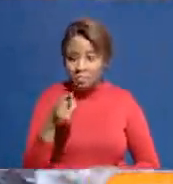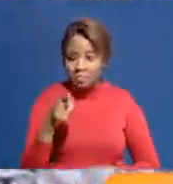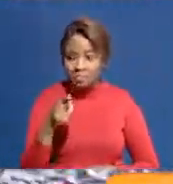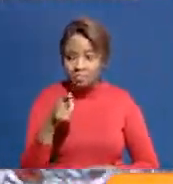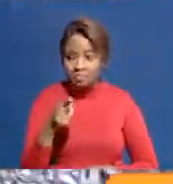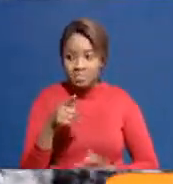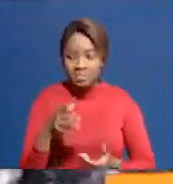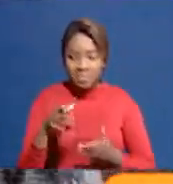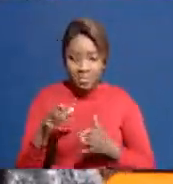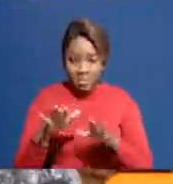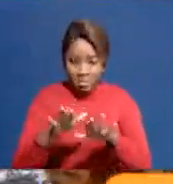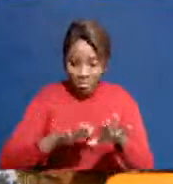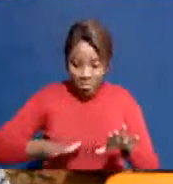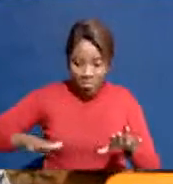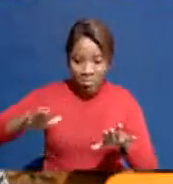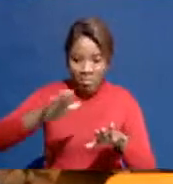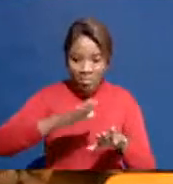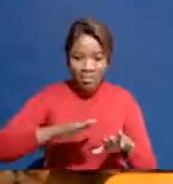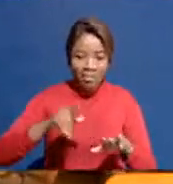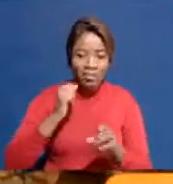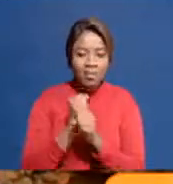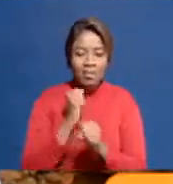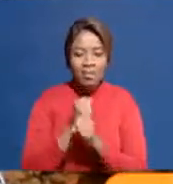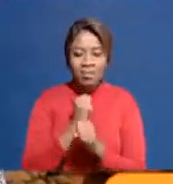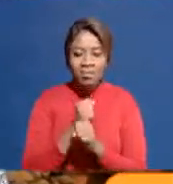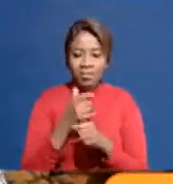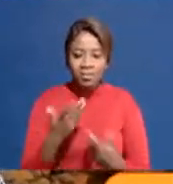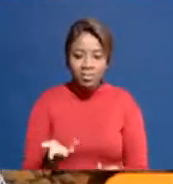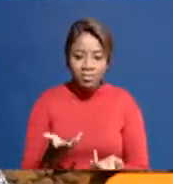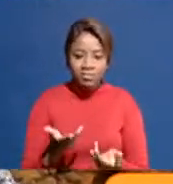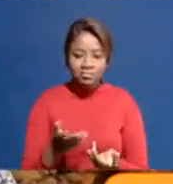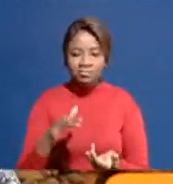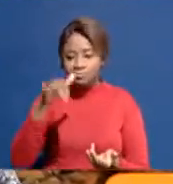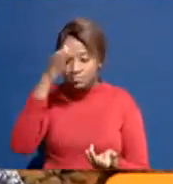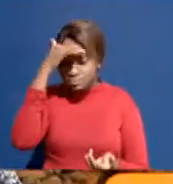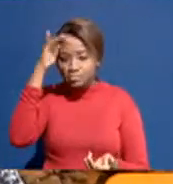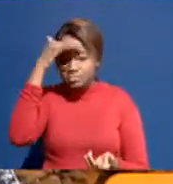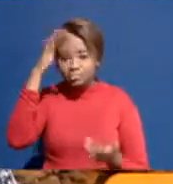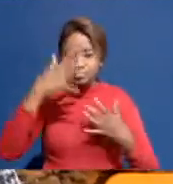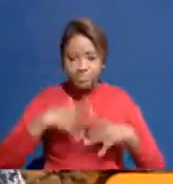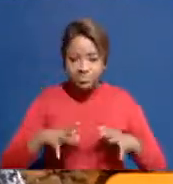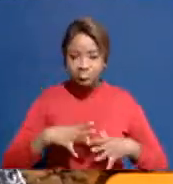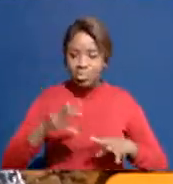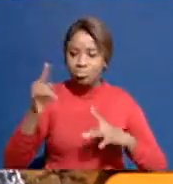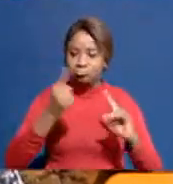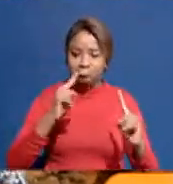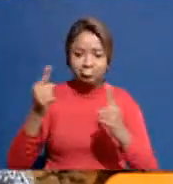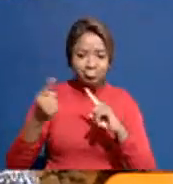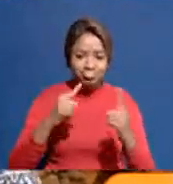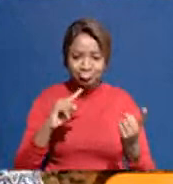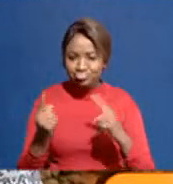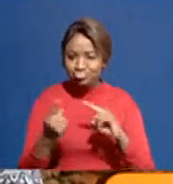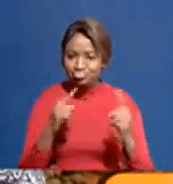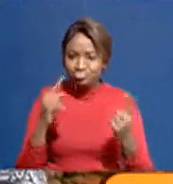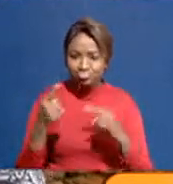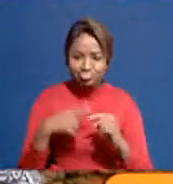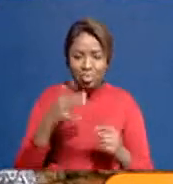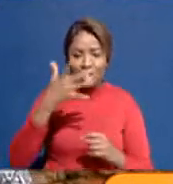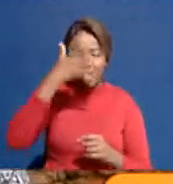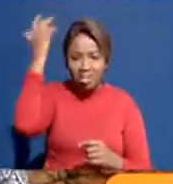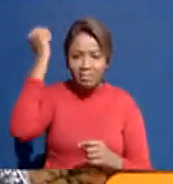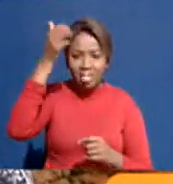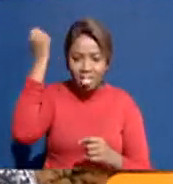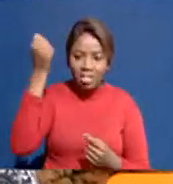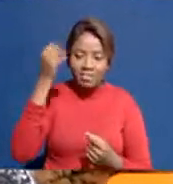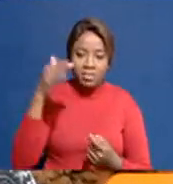ya boma lake Lilian ingekuwa imetapakaa walevi kila mahali, lakini kwa sasa nafasi hii